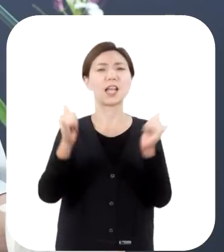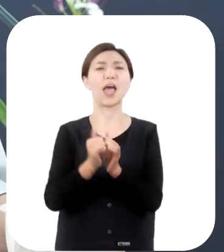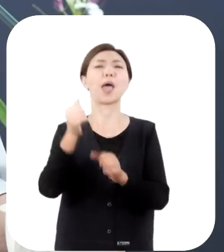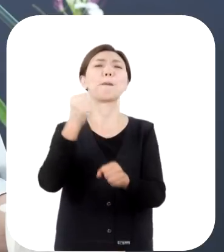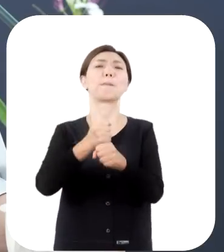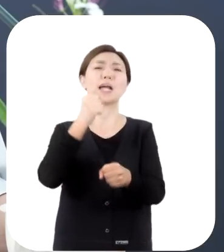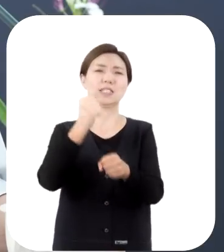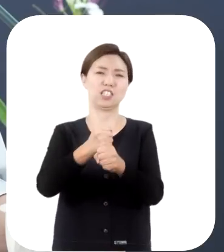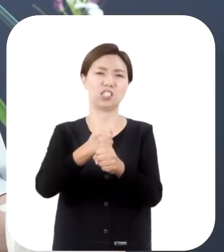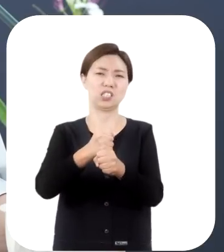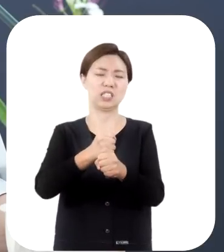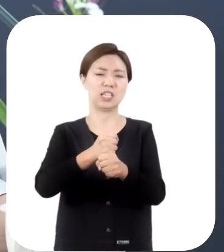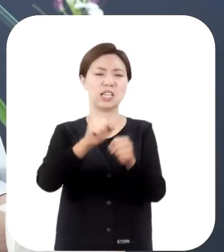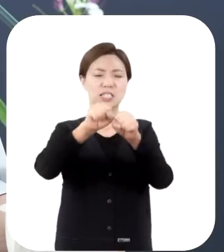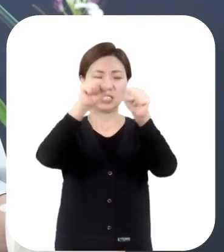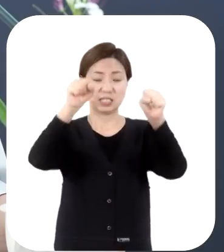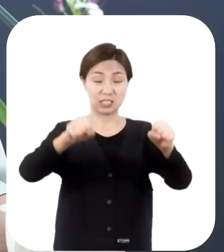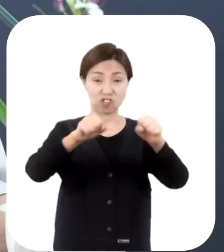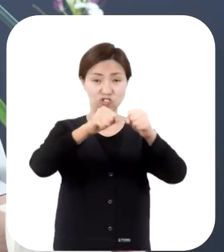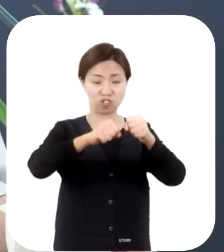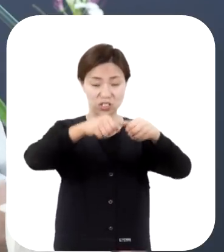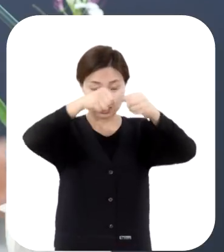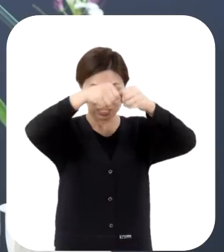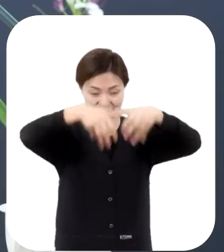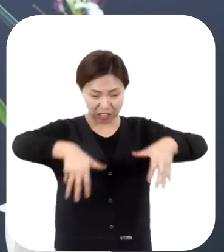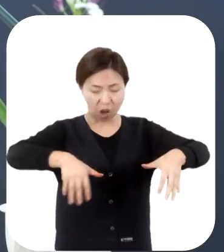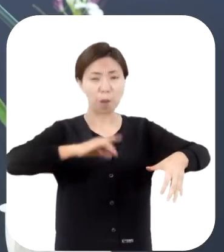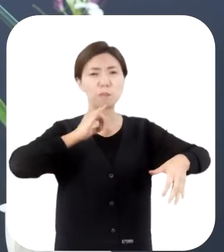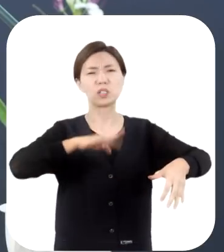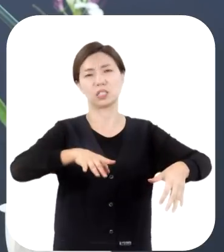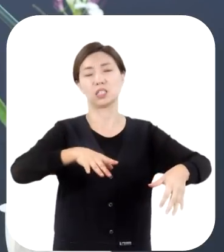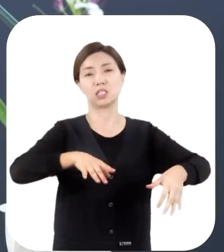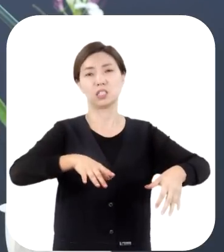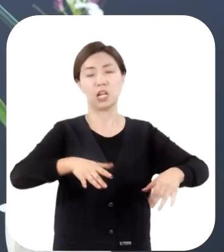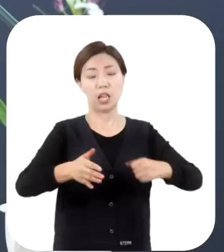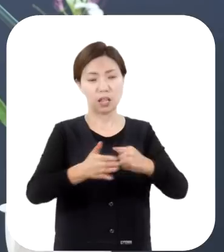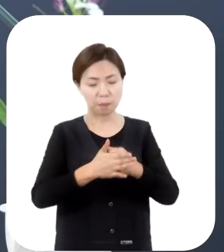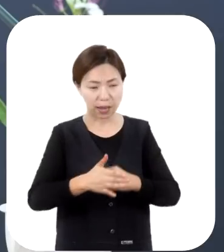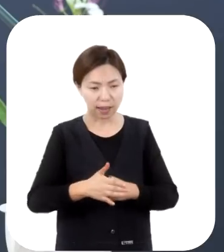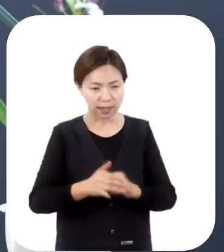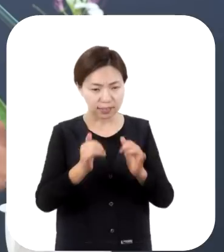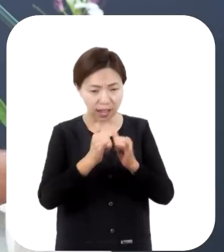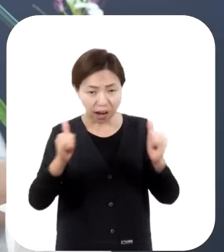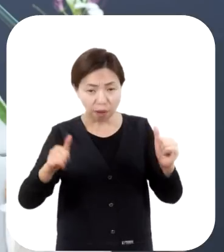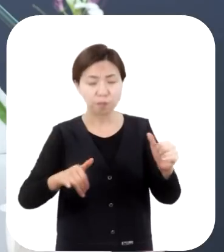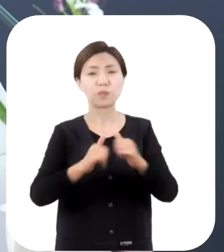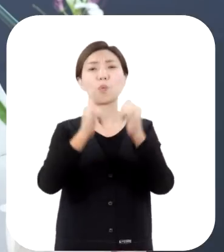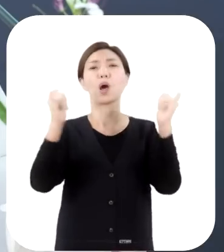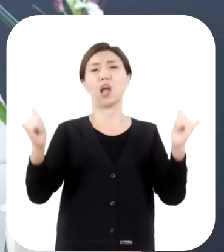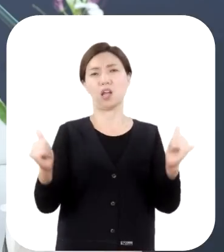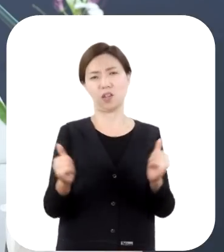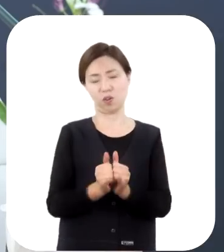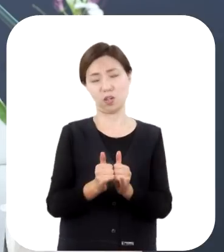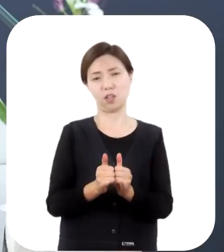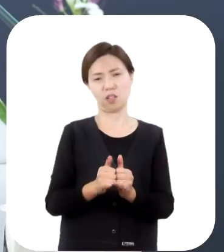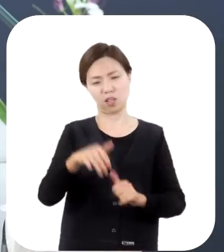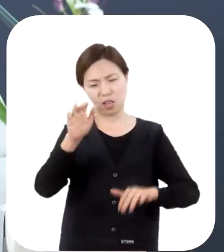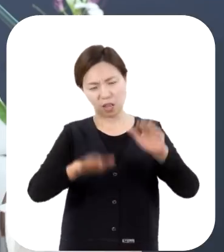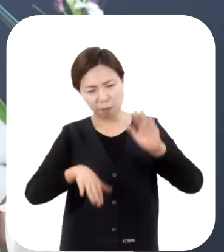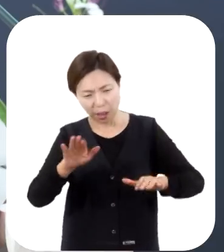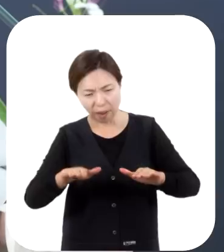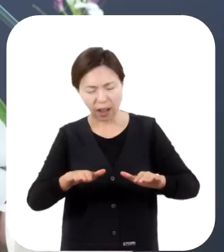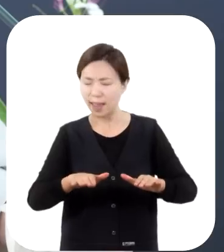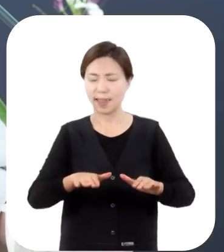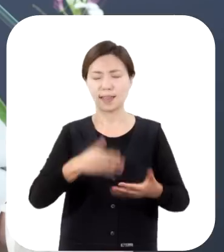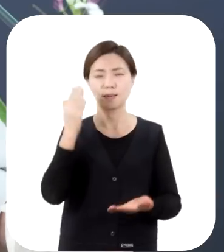형성되어진 존재다. 이걸 자각했기 때문에 인간 세상에서의 차별을